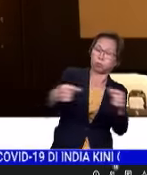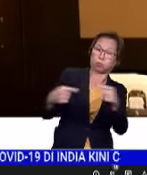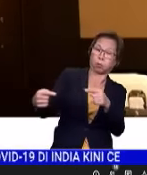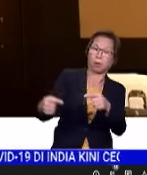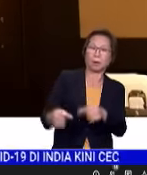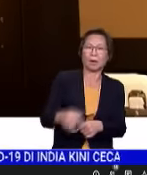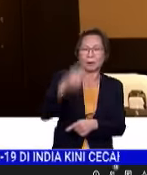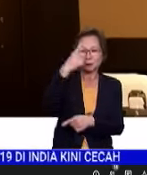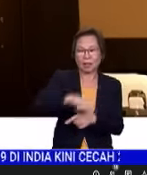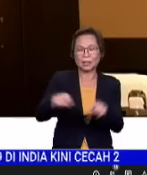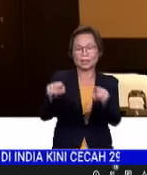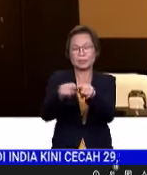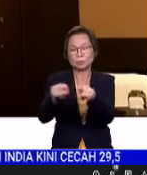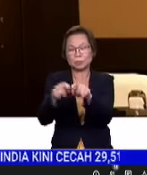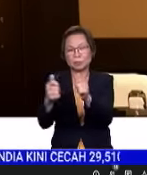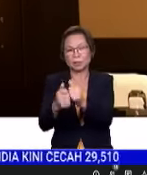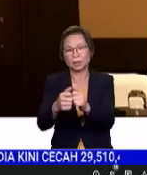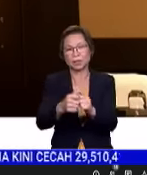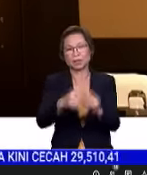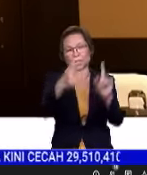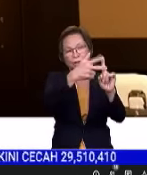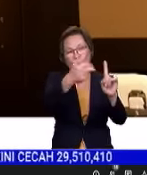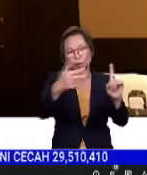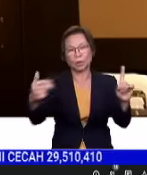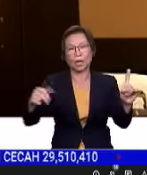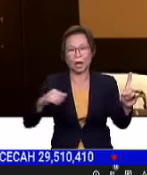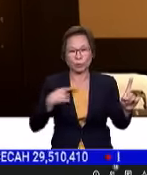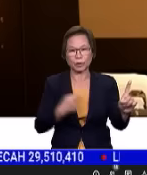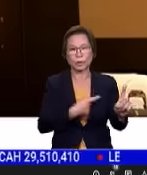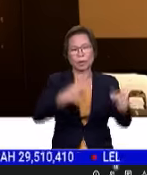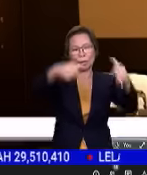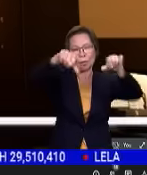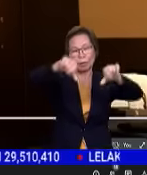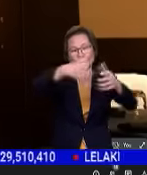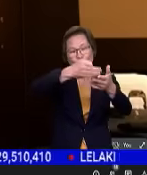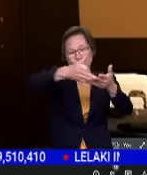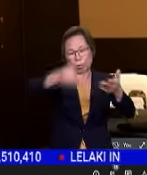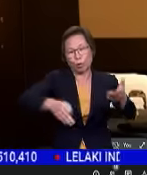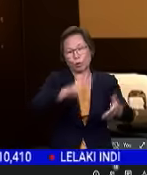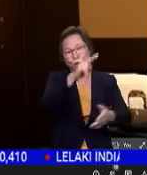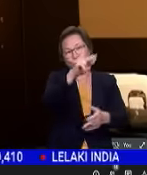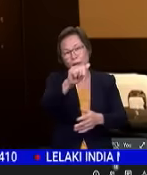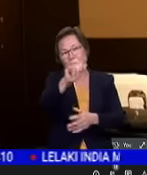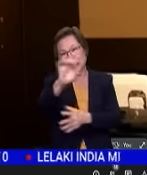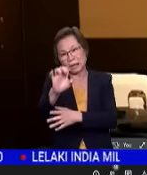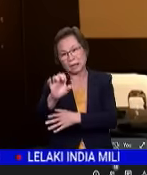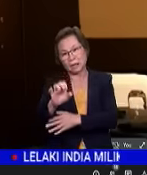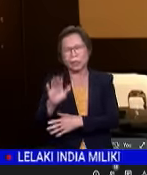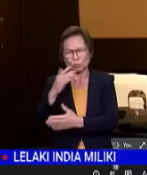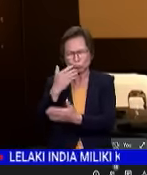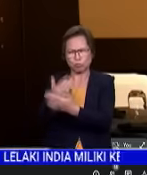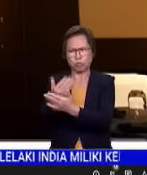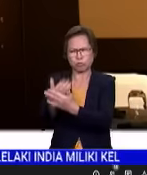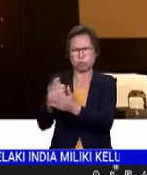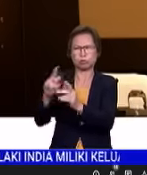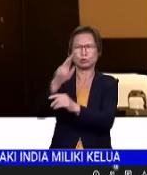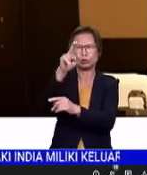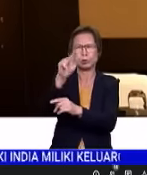and lost to UAE, but as we analyze their game overall, they have a good team, they have a